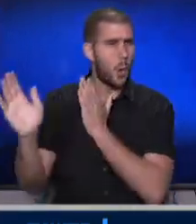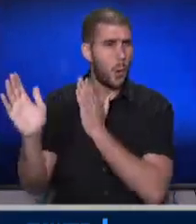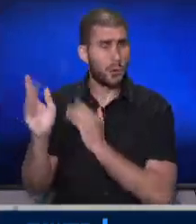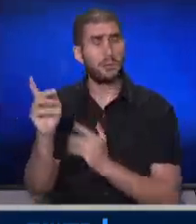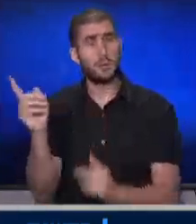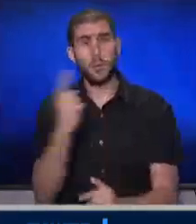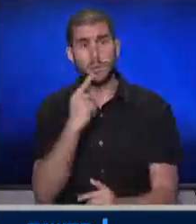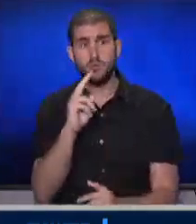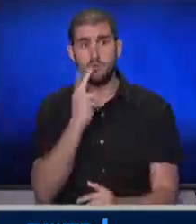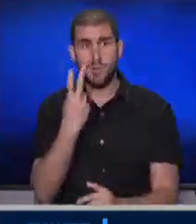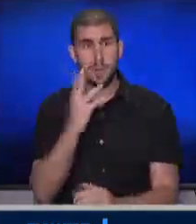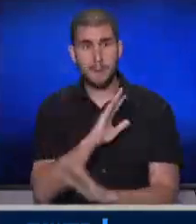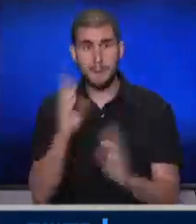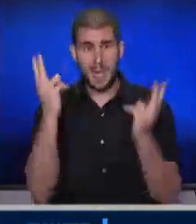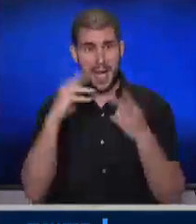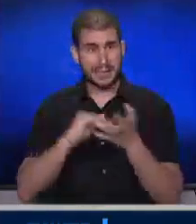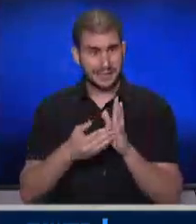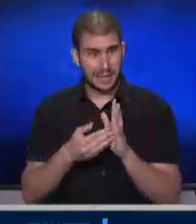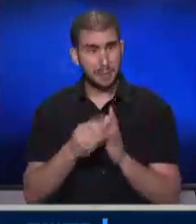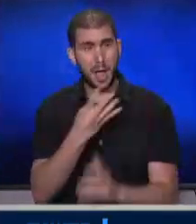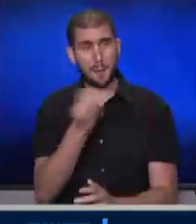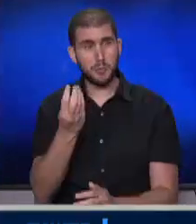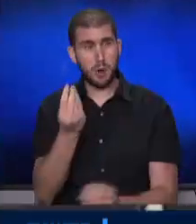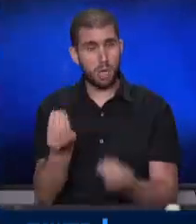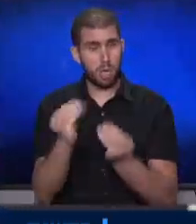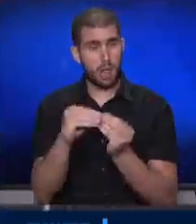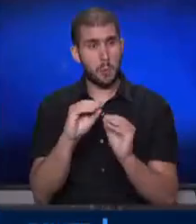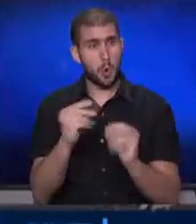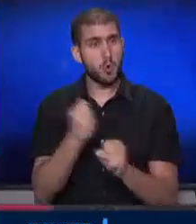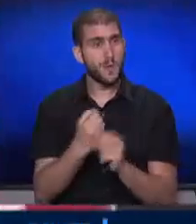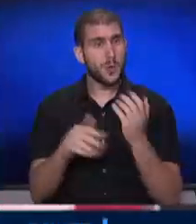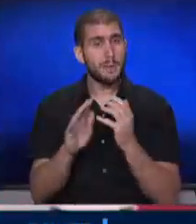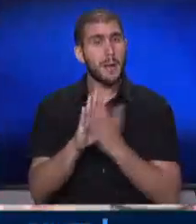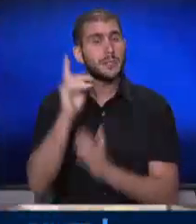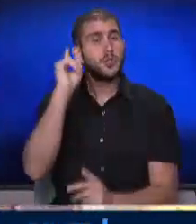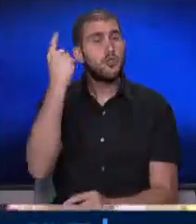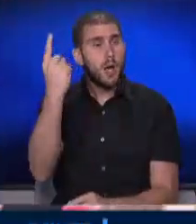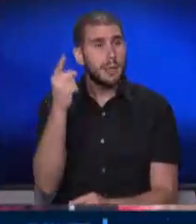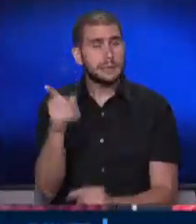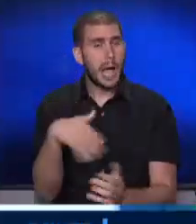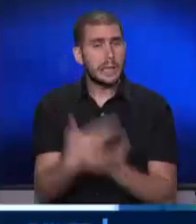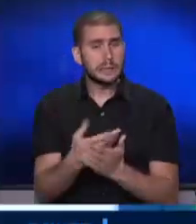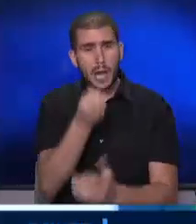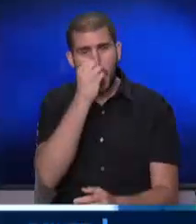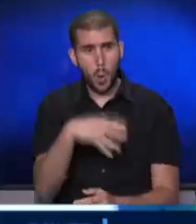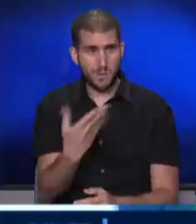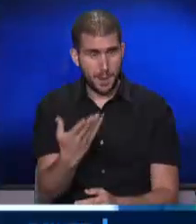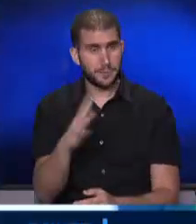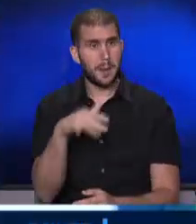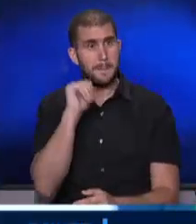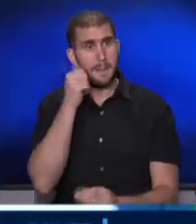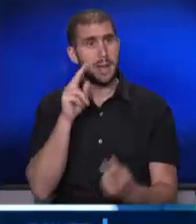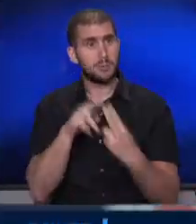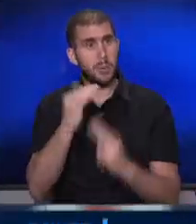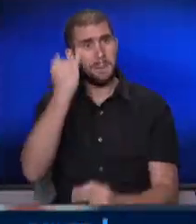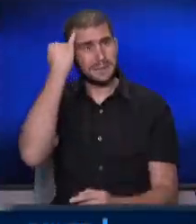לדבריהם, שנתיים בלי הסכם, 400 שקלים למורה שעובד יותר מ-15 שנה, זו הצעה עלובה. מחר ייפגשו מזכ"לית